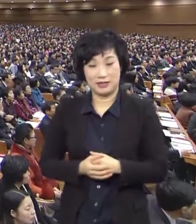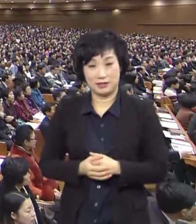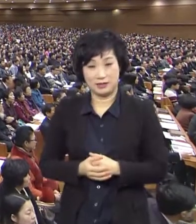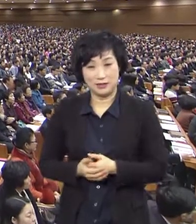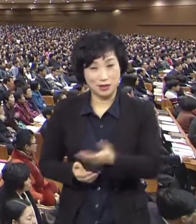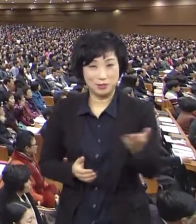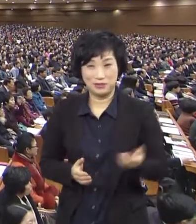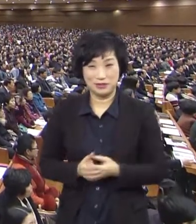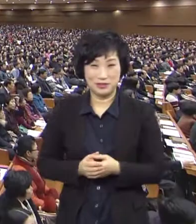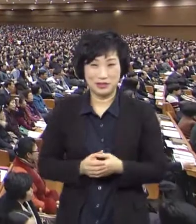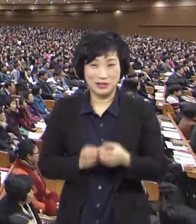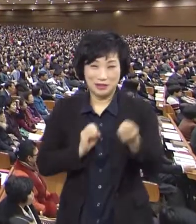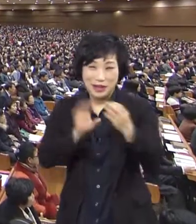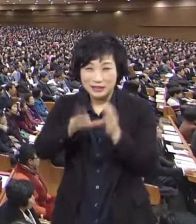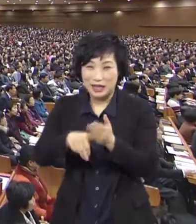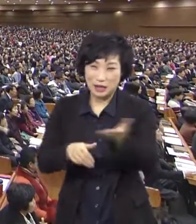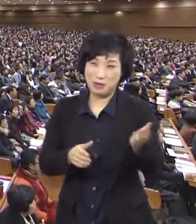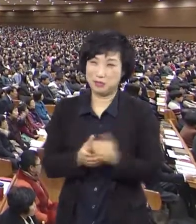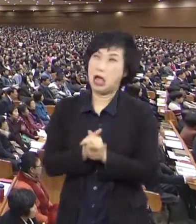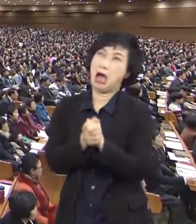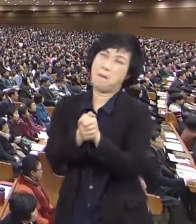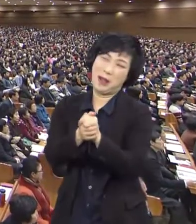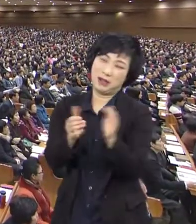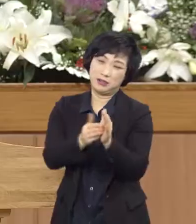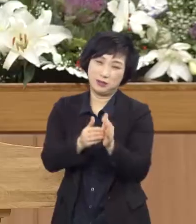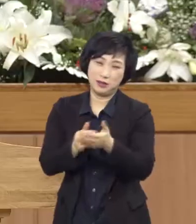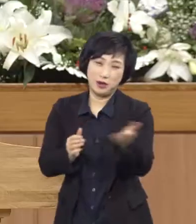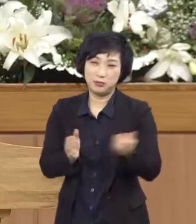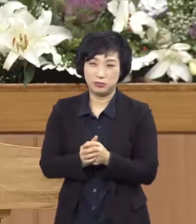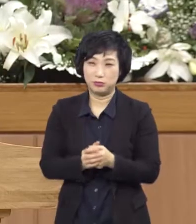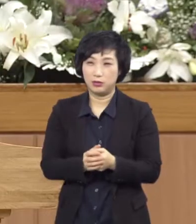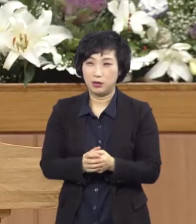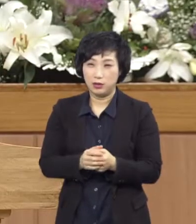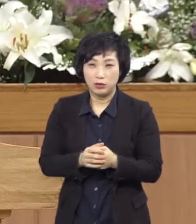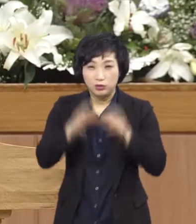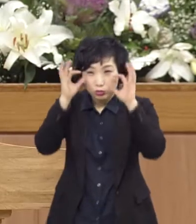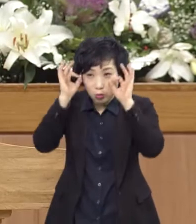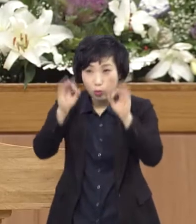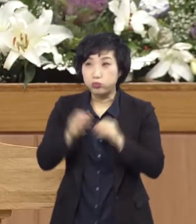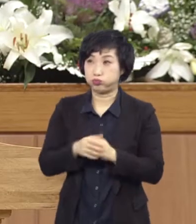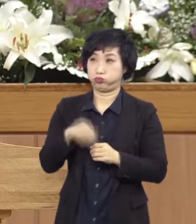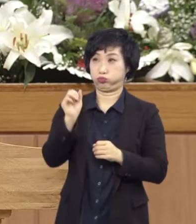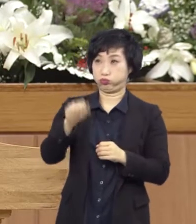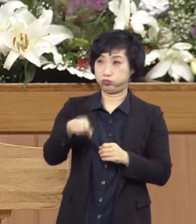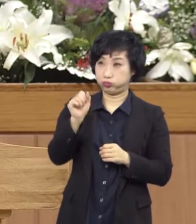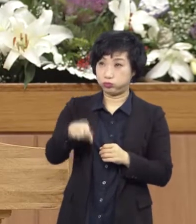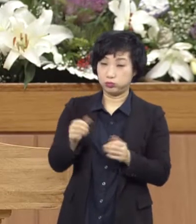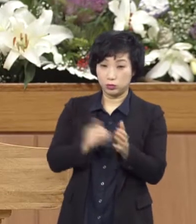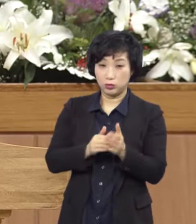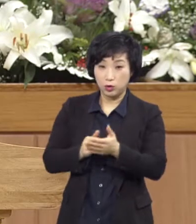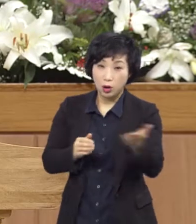말로 인정하고 귀로 듣고 그런가 하고 그 말씀이 내게